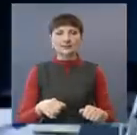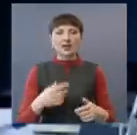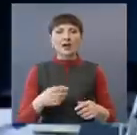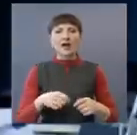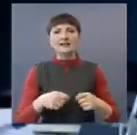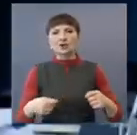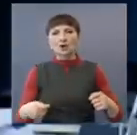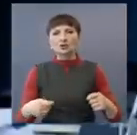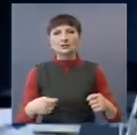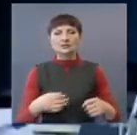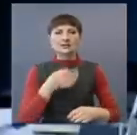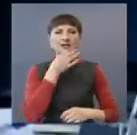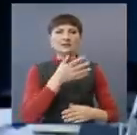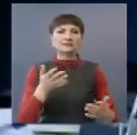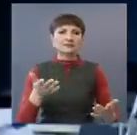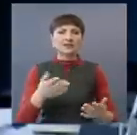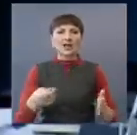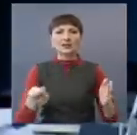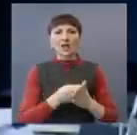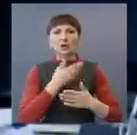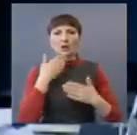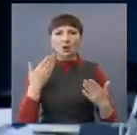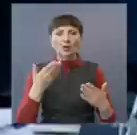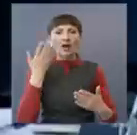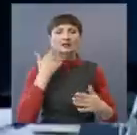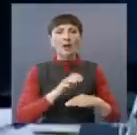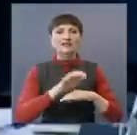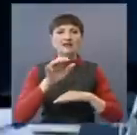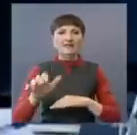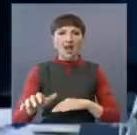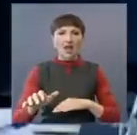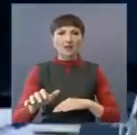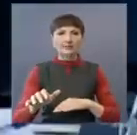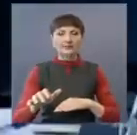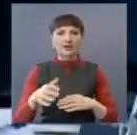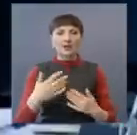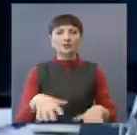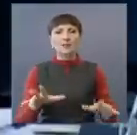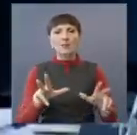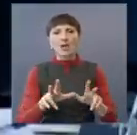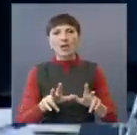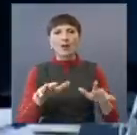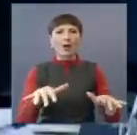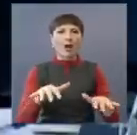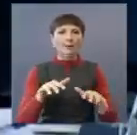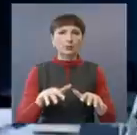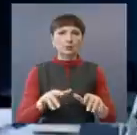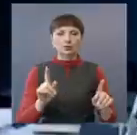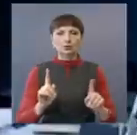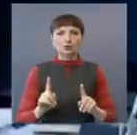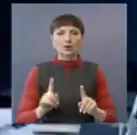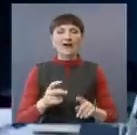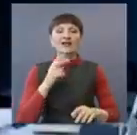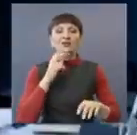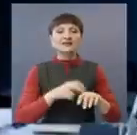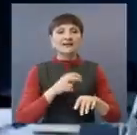отсрочить или сослаться на непроведение тендеров, когда мы поставляем, мебель или компьютер или чего-либо. Но с